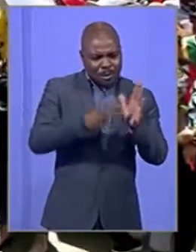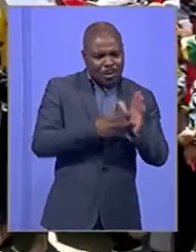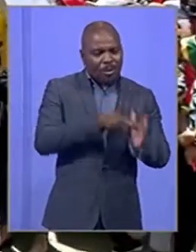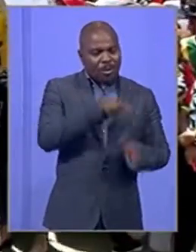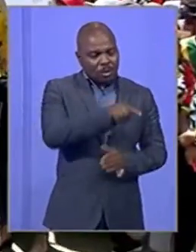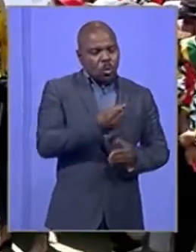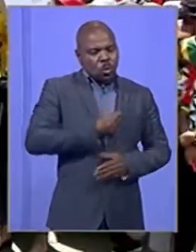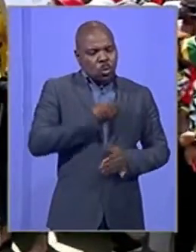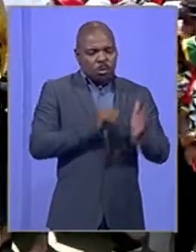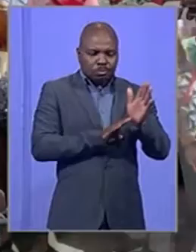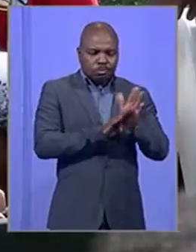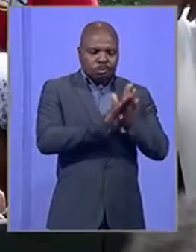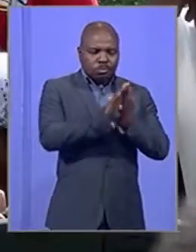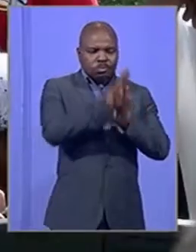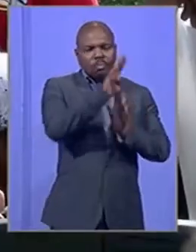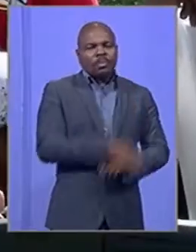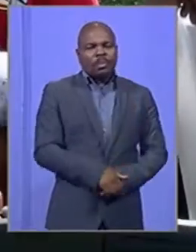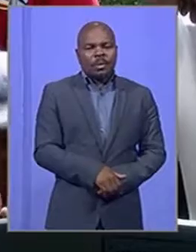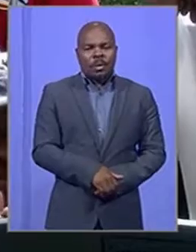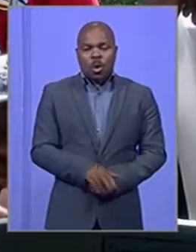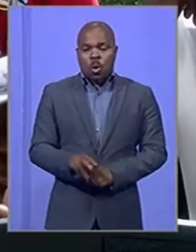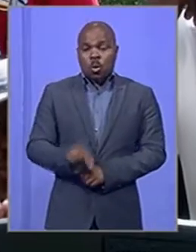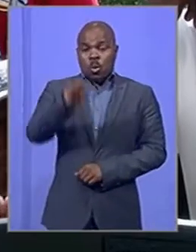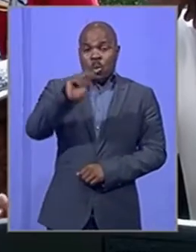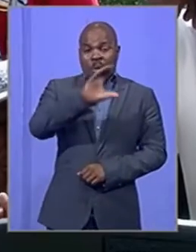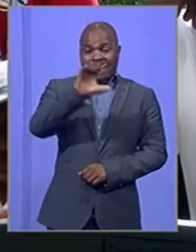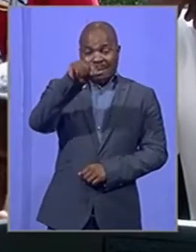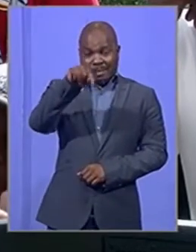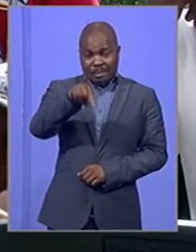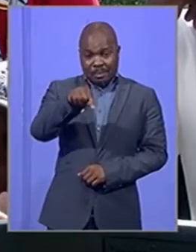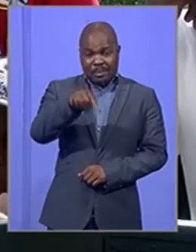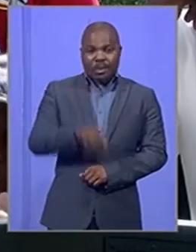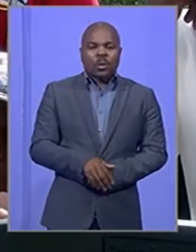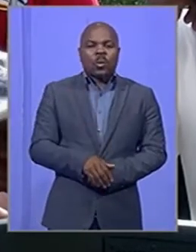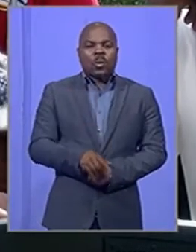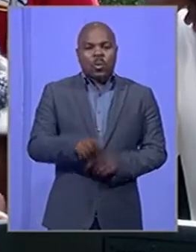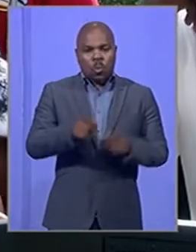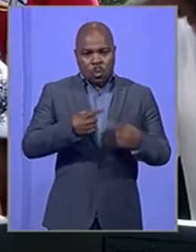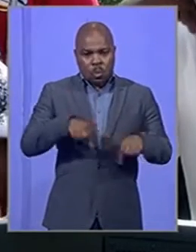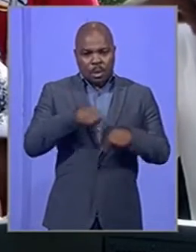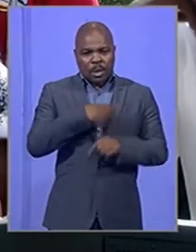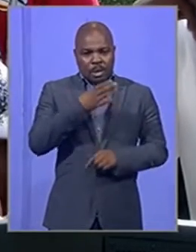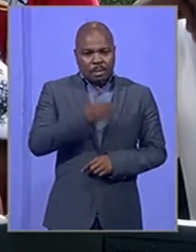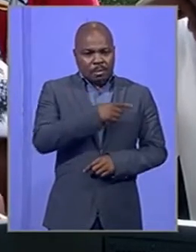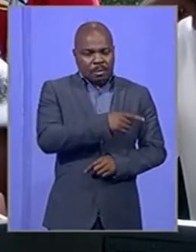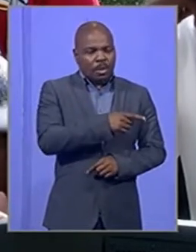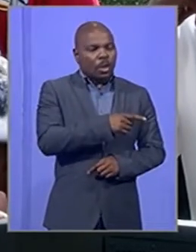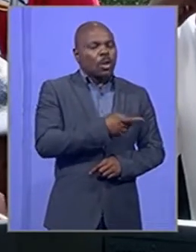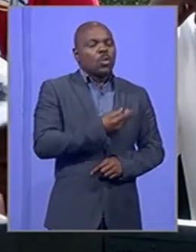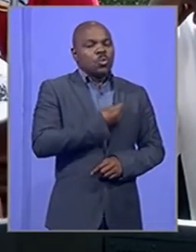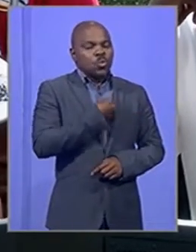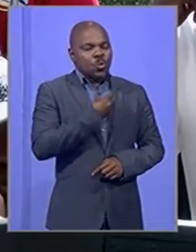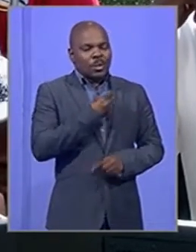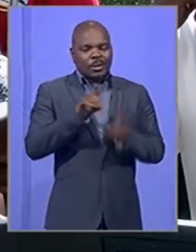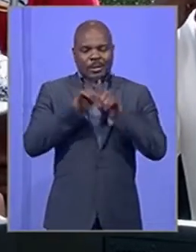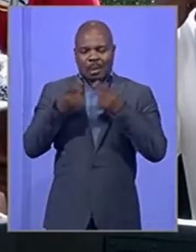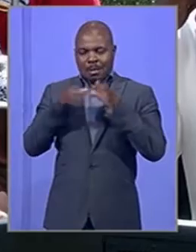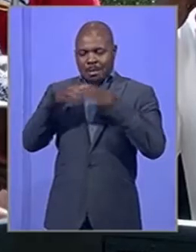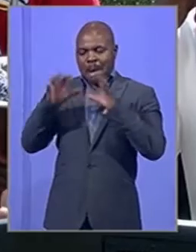batjha ba ntshetswe pele. In the Northern Cape, we will have a youth minister that